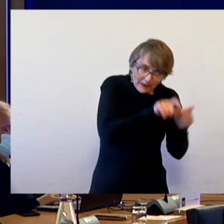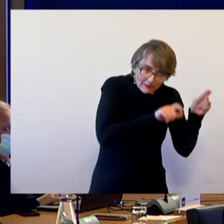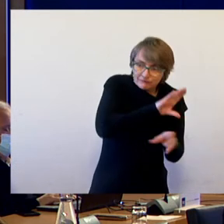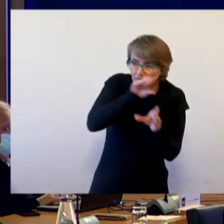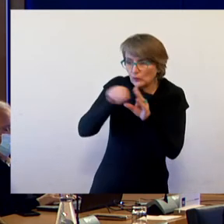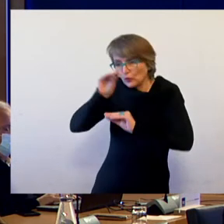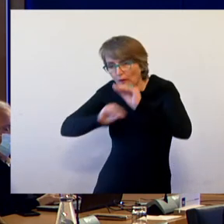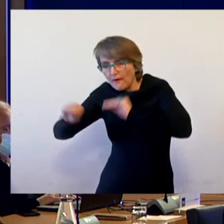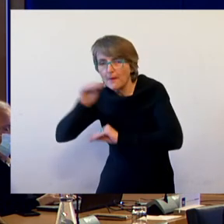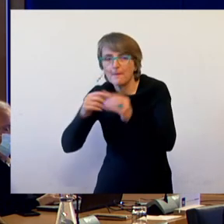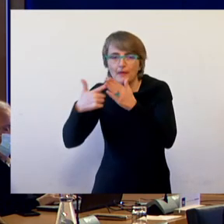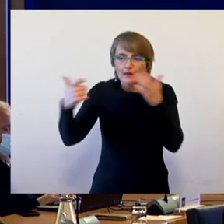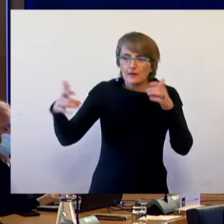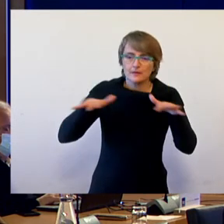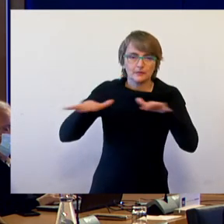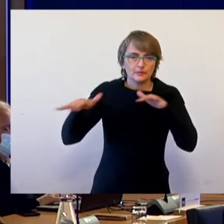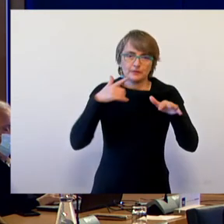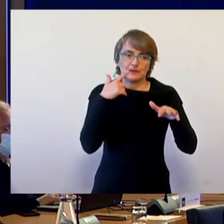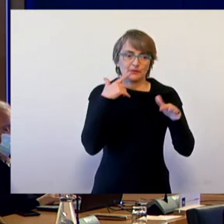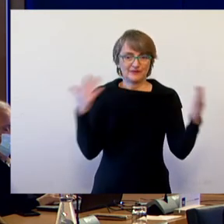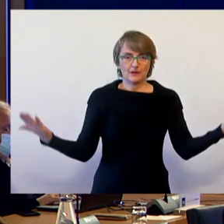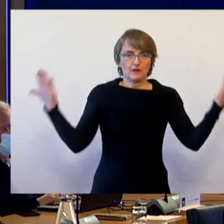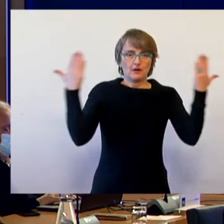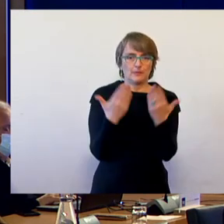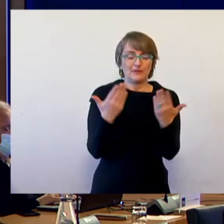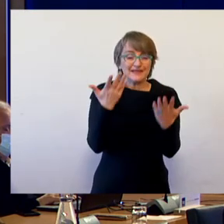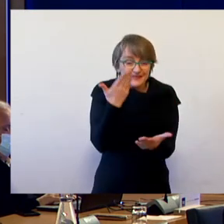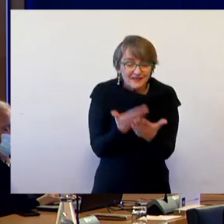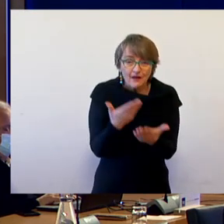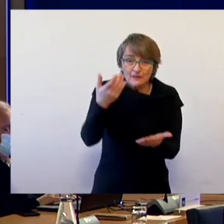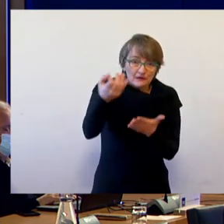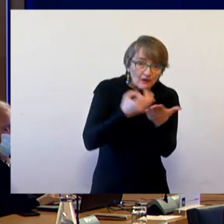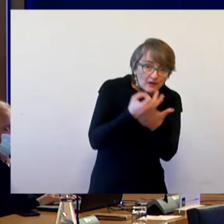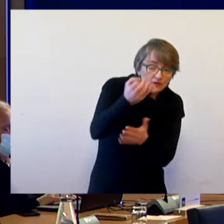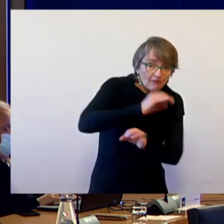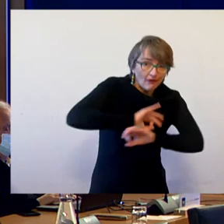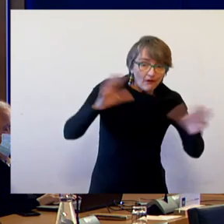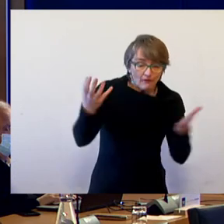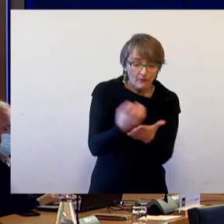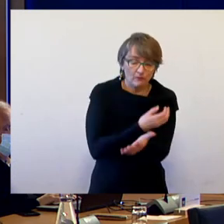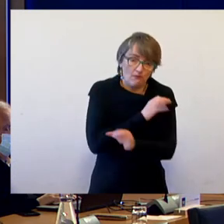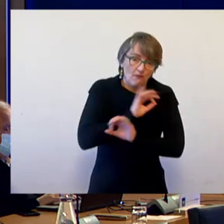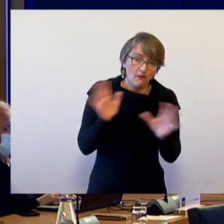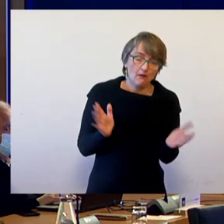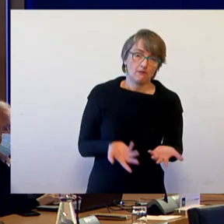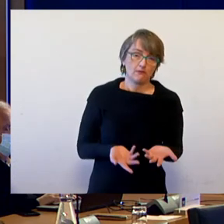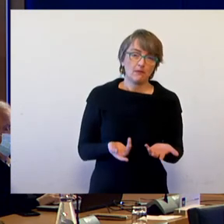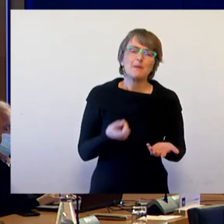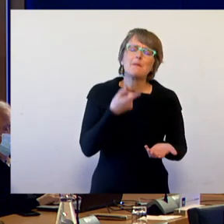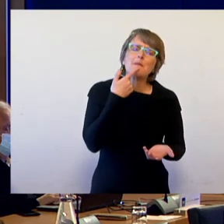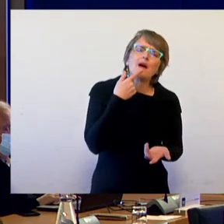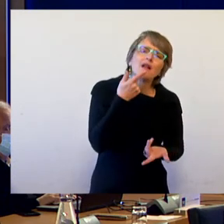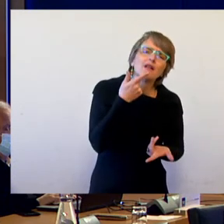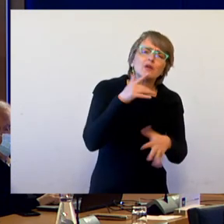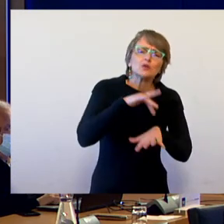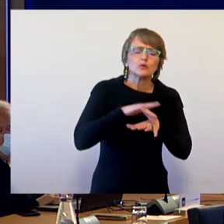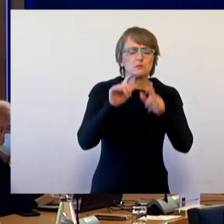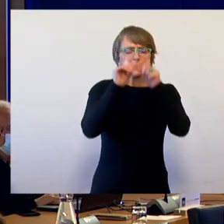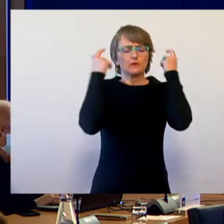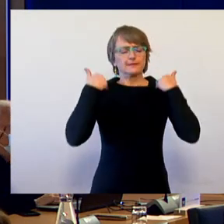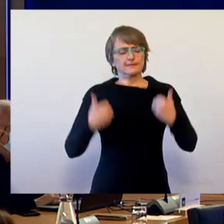Donc voilà, donc c'est un peu la limite de l'exercice de ne pas avoir d'éléments là-dessus et pas de stratégie. Alors quand on dit que l'éducation est la priorité de son